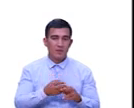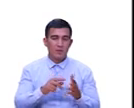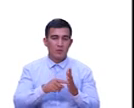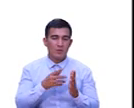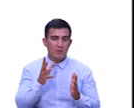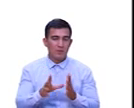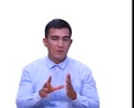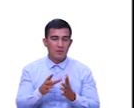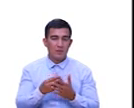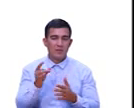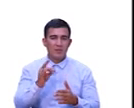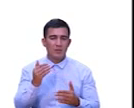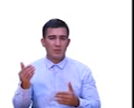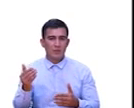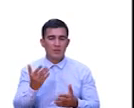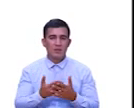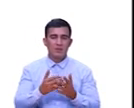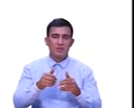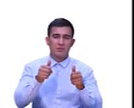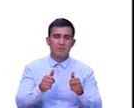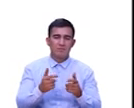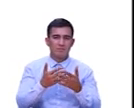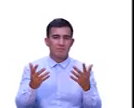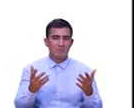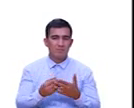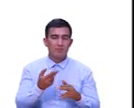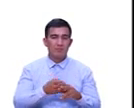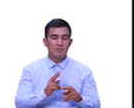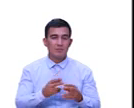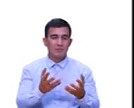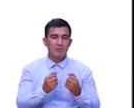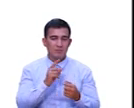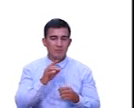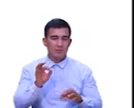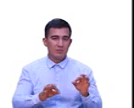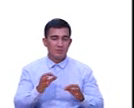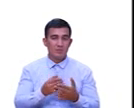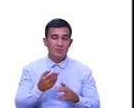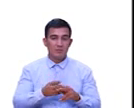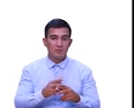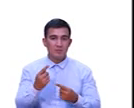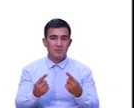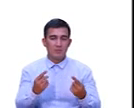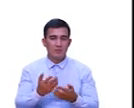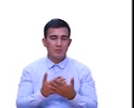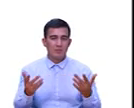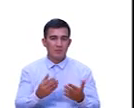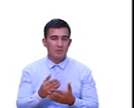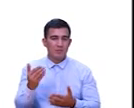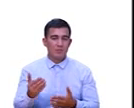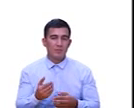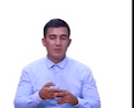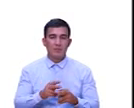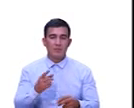deb o'lchami va shakli hisobga olinmaydigan zaryadlangan jismlarga aytiladi. Birinchi va ikkinchi